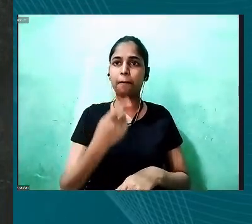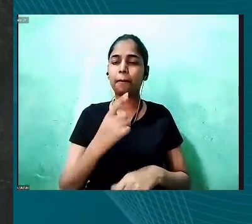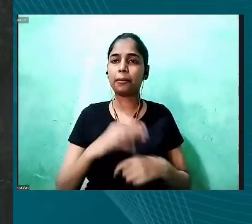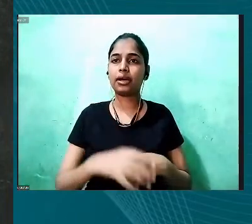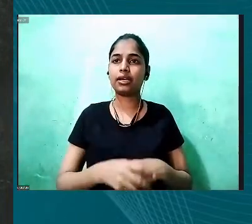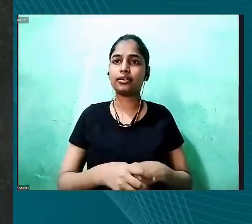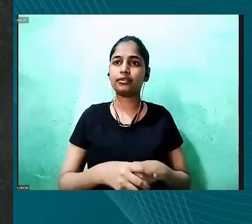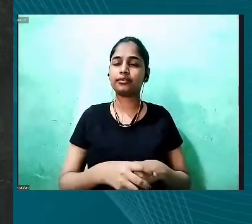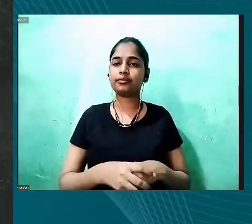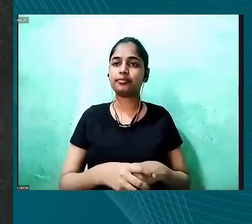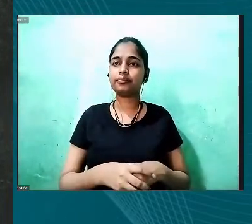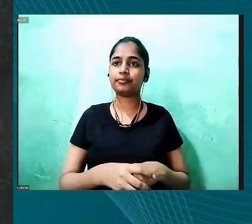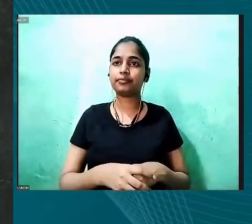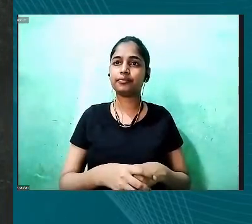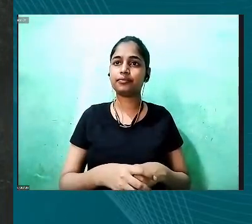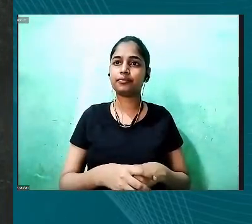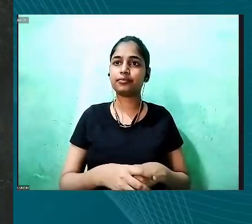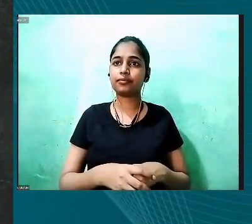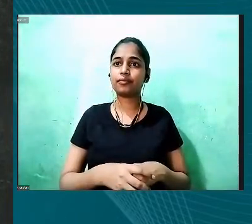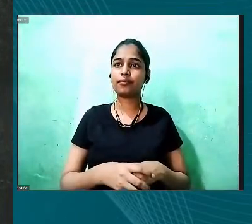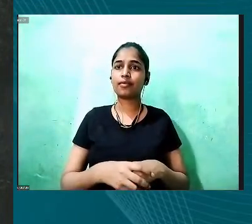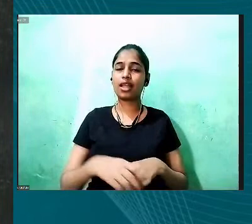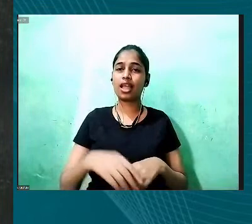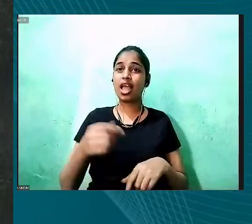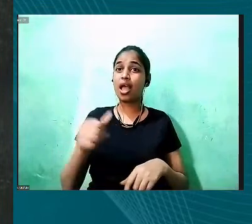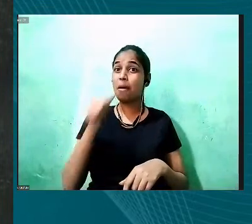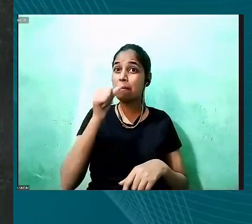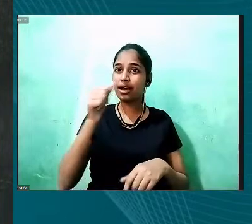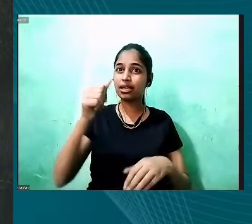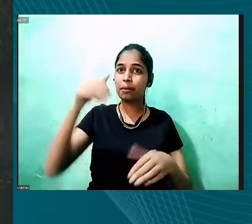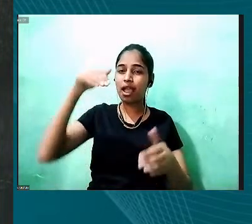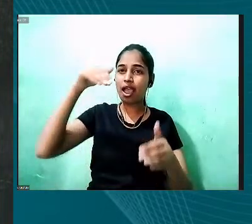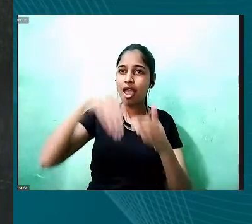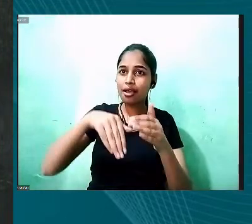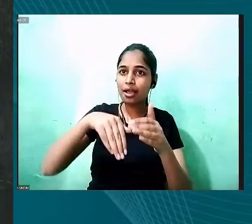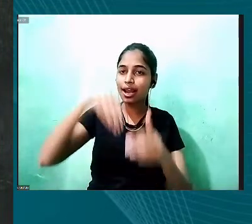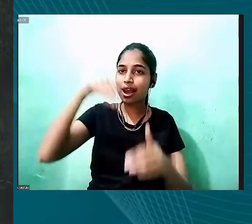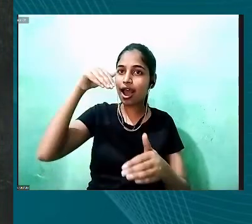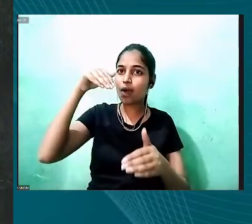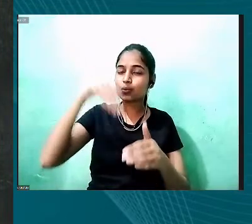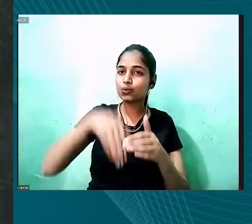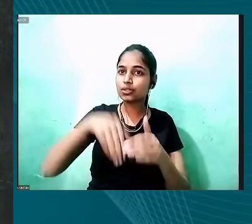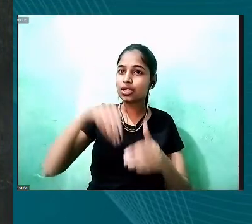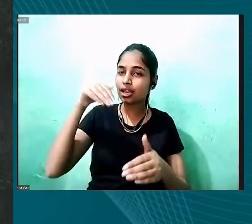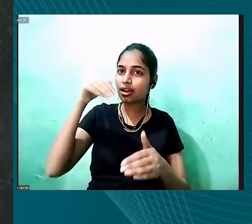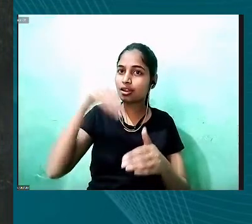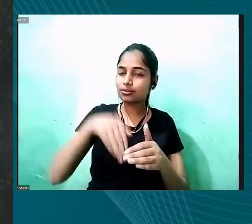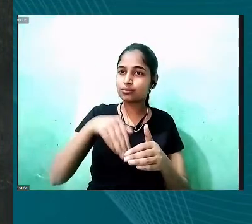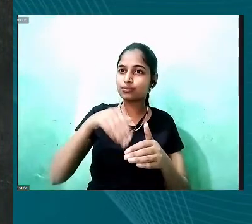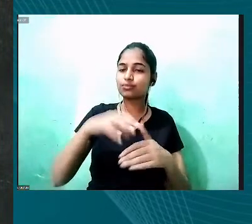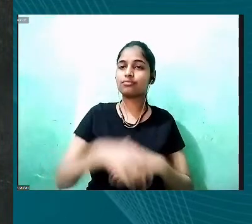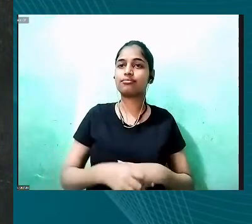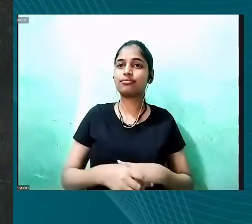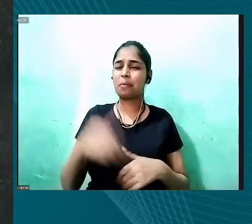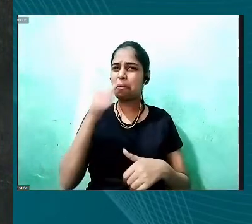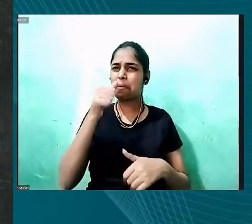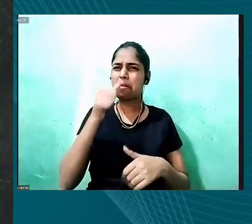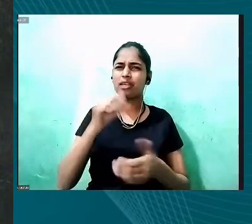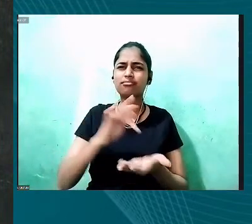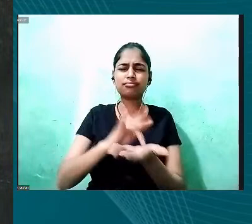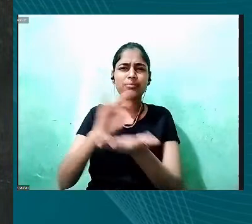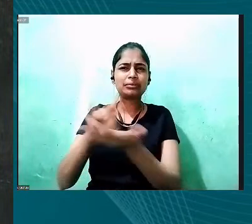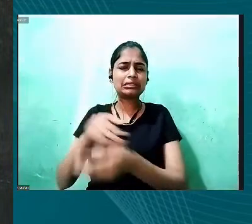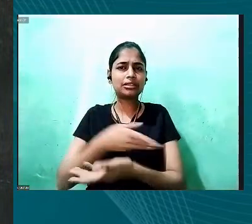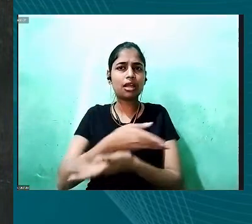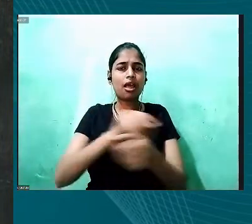in, out, in, out, in, out. So there would be water everywhere. तो सारा टाइम मिजबिल